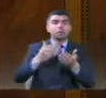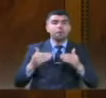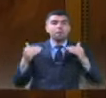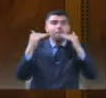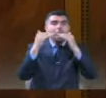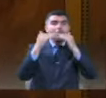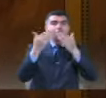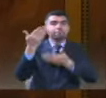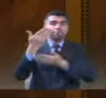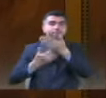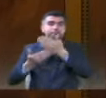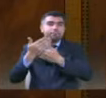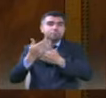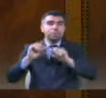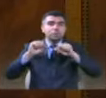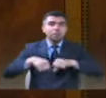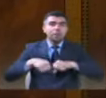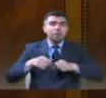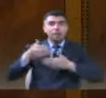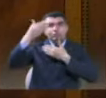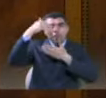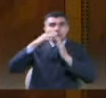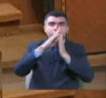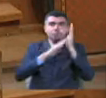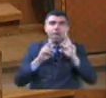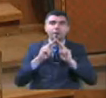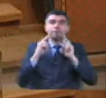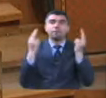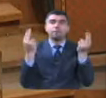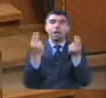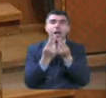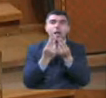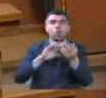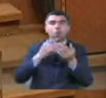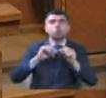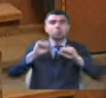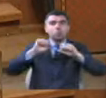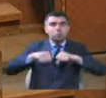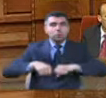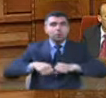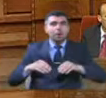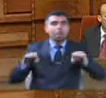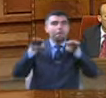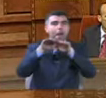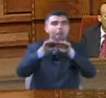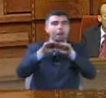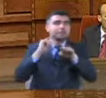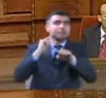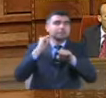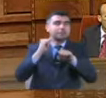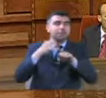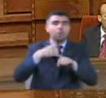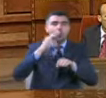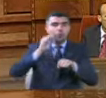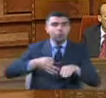الداخلي وتعزيز مكانة المغرب دولياً، وهي الغايات التي نتقاسمها معكم. وندعوكم